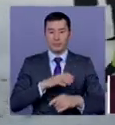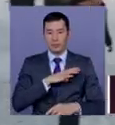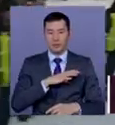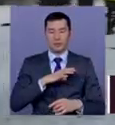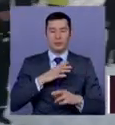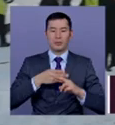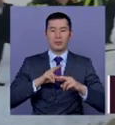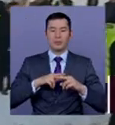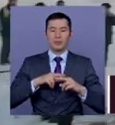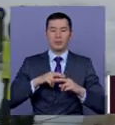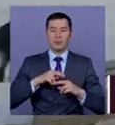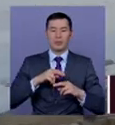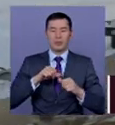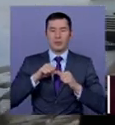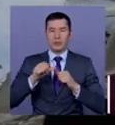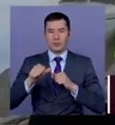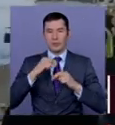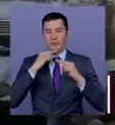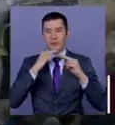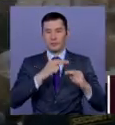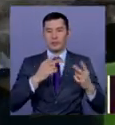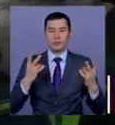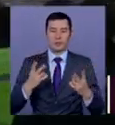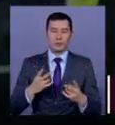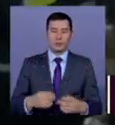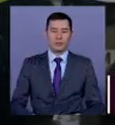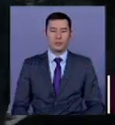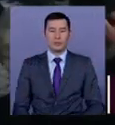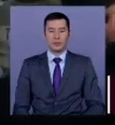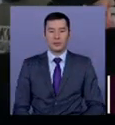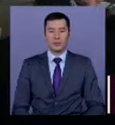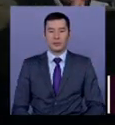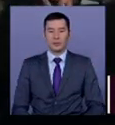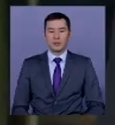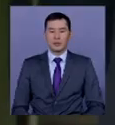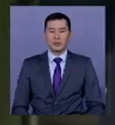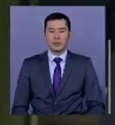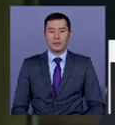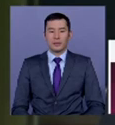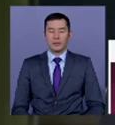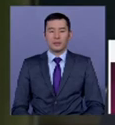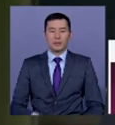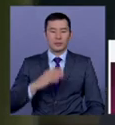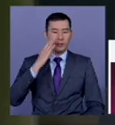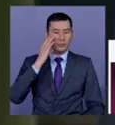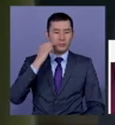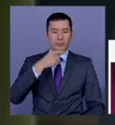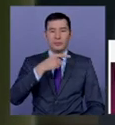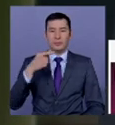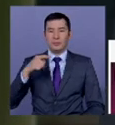қауіпсіздік мәселесіне жіті назар аудару керек екенін тағы бір рет ашып берді дейді. Алматы Нұрсұлтан